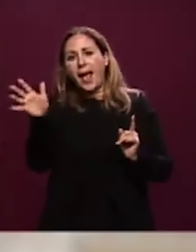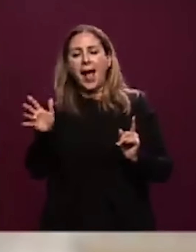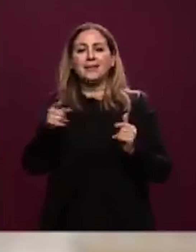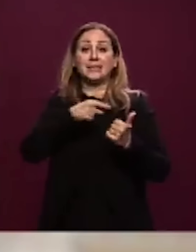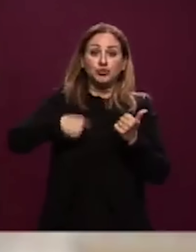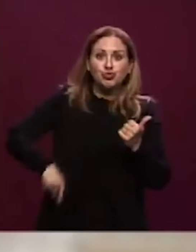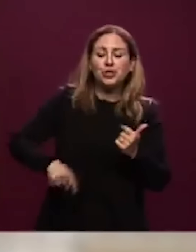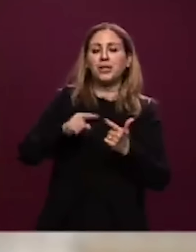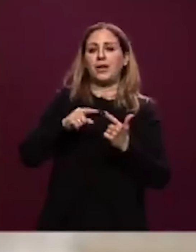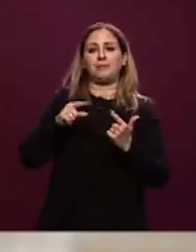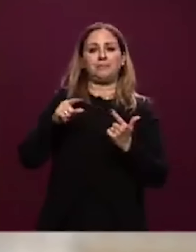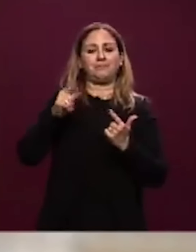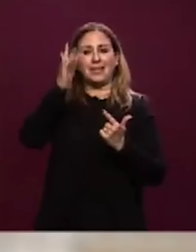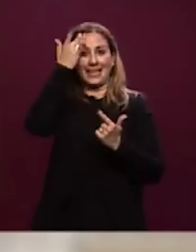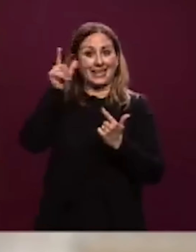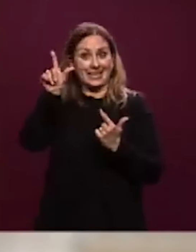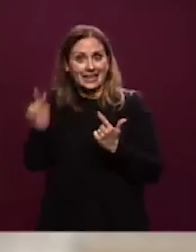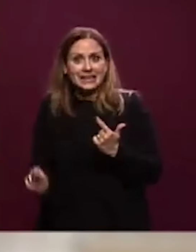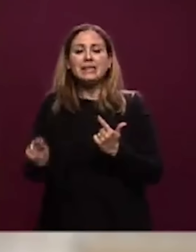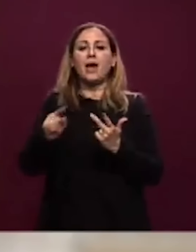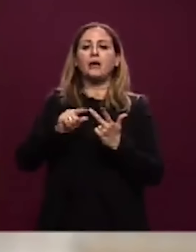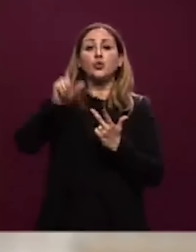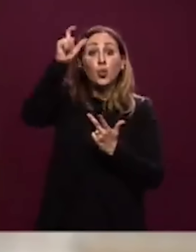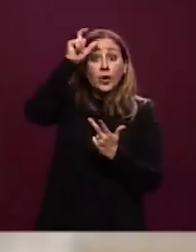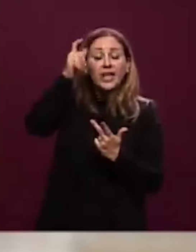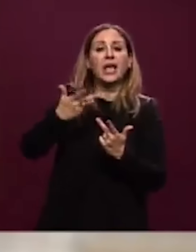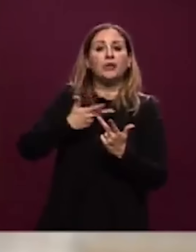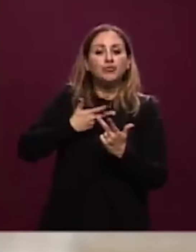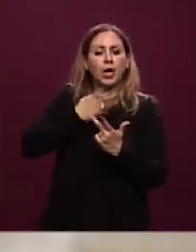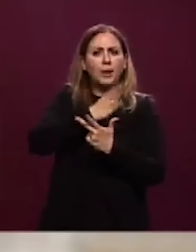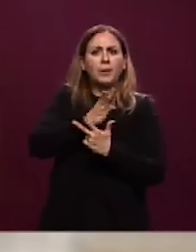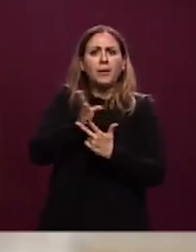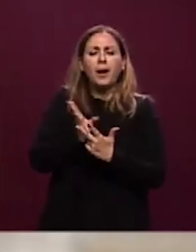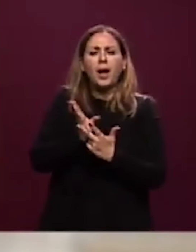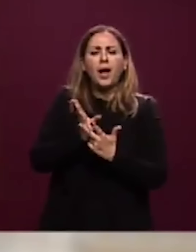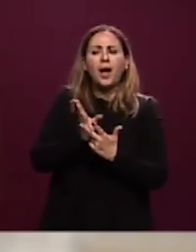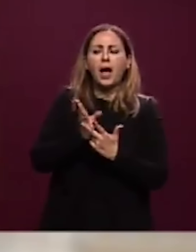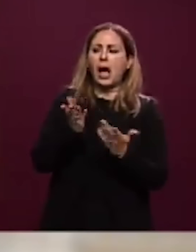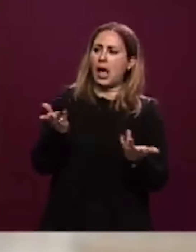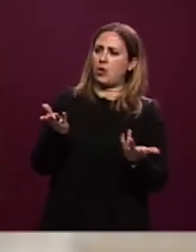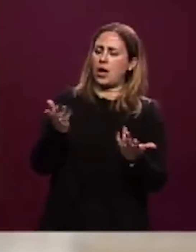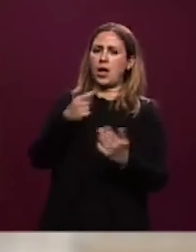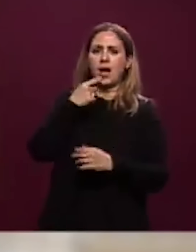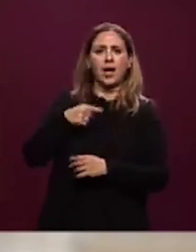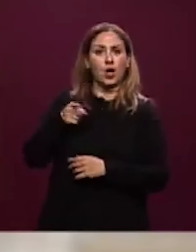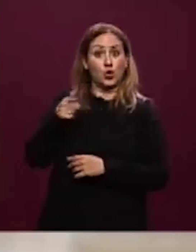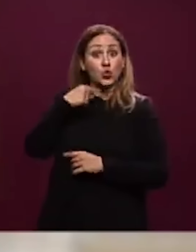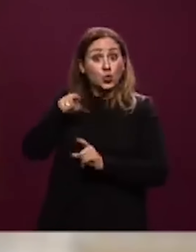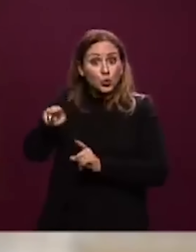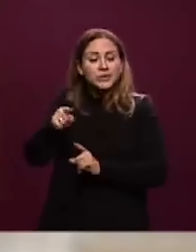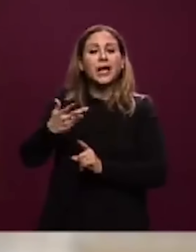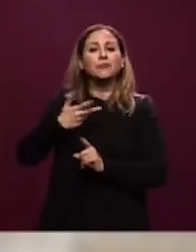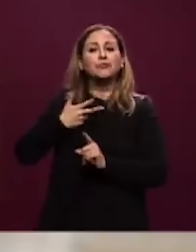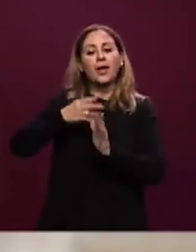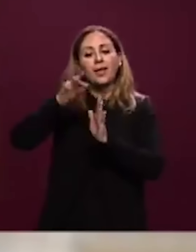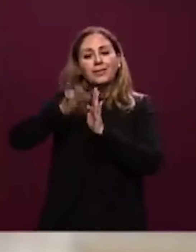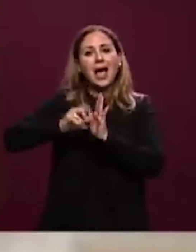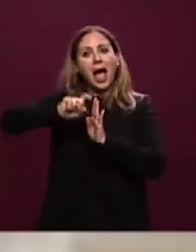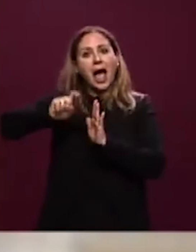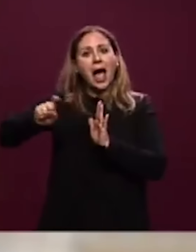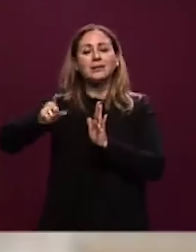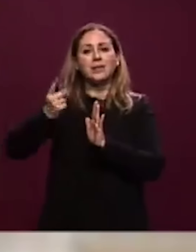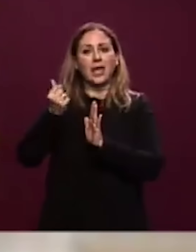l'India, la Turchia e guarda un po', la Russia ottiene questi dati economici proprio perché si è aperta a questo